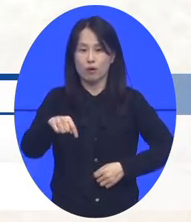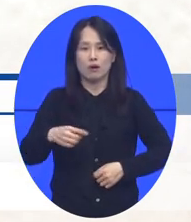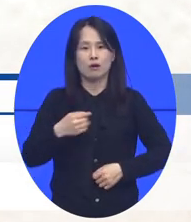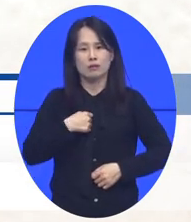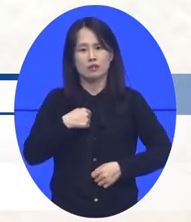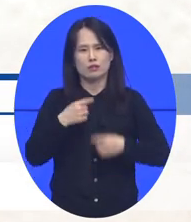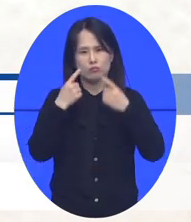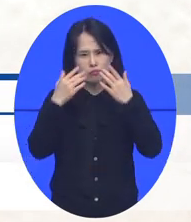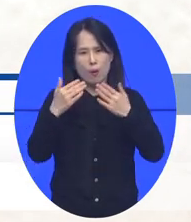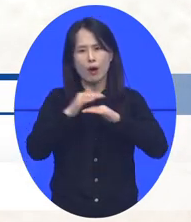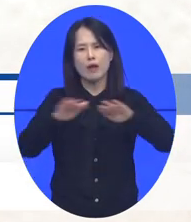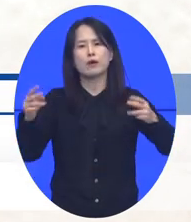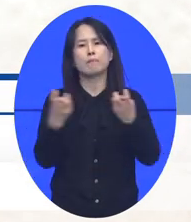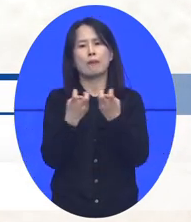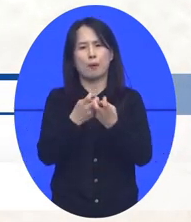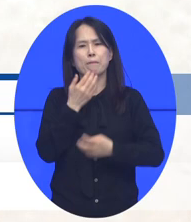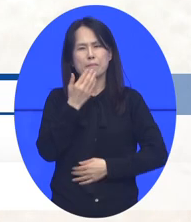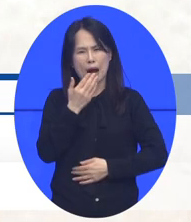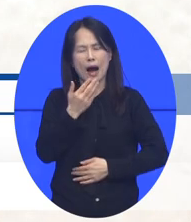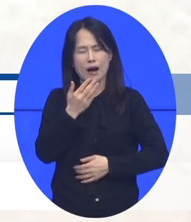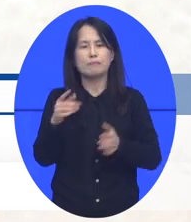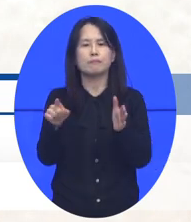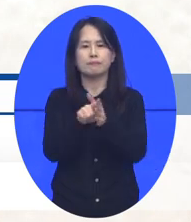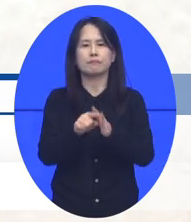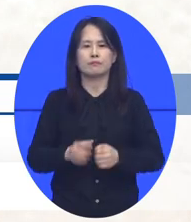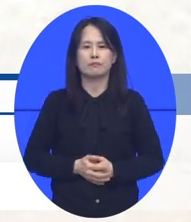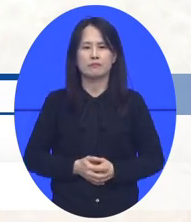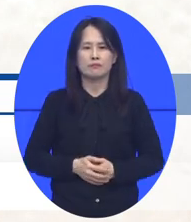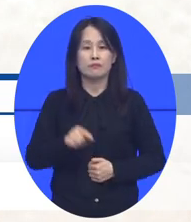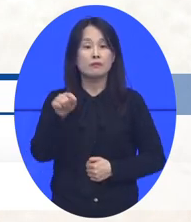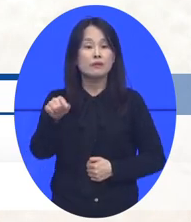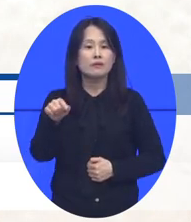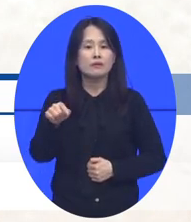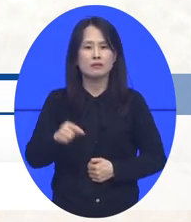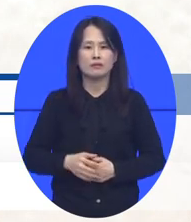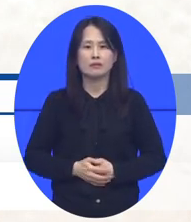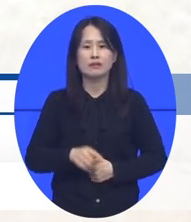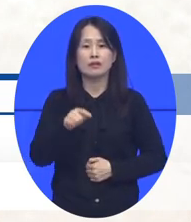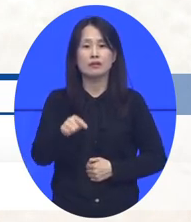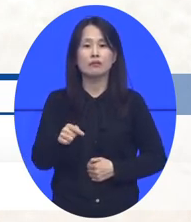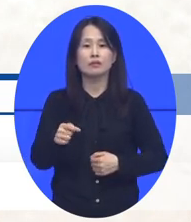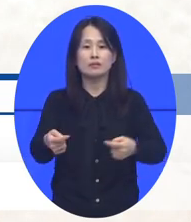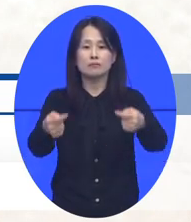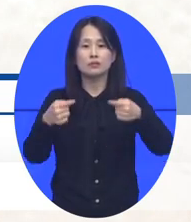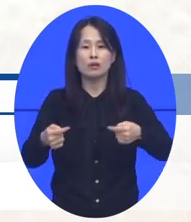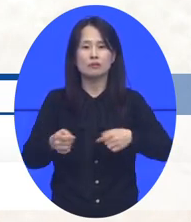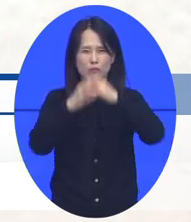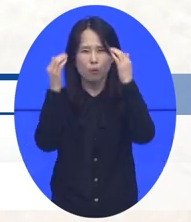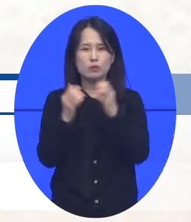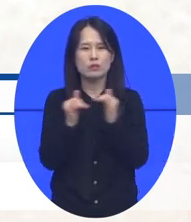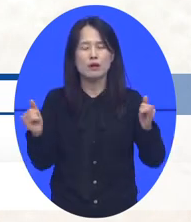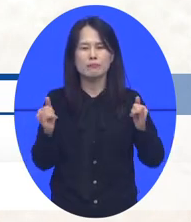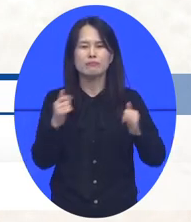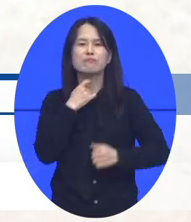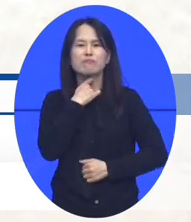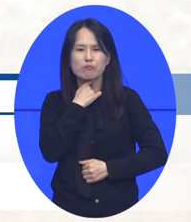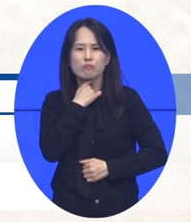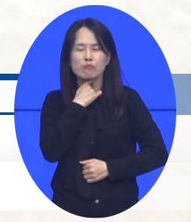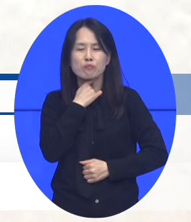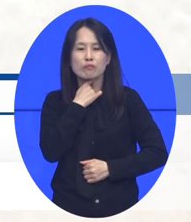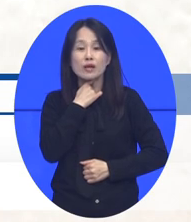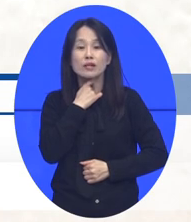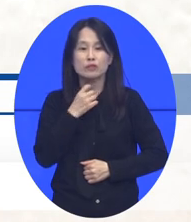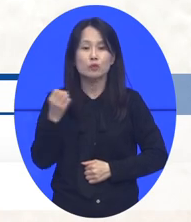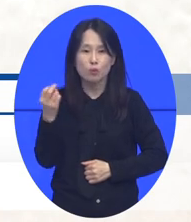특별자치도가 저는 분명한 해법이 될 것이라고 믿습니다. 그것이 여기 계신 모든 분들의 염원이기도